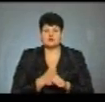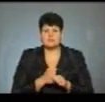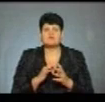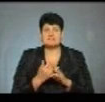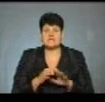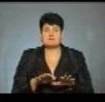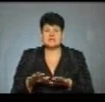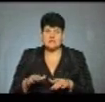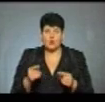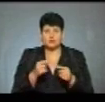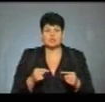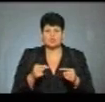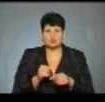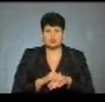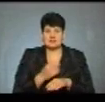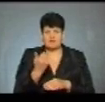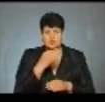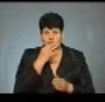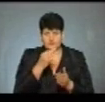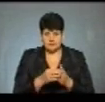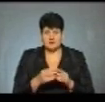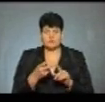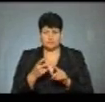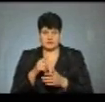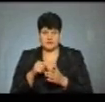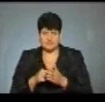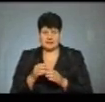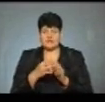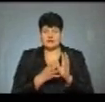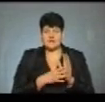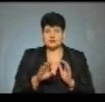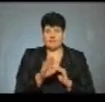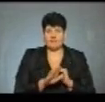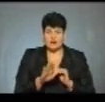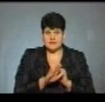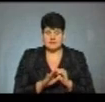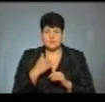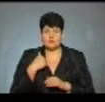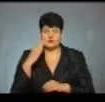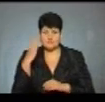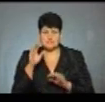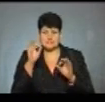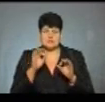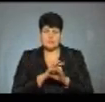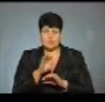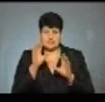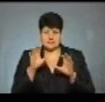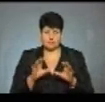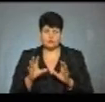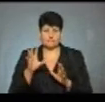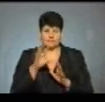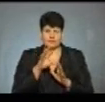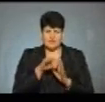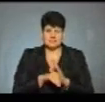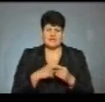сільській місцевості? Конкретизуйте, будь ласка, вашу відповідь. Наступне питання. 19 вересня при голосуванні за проект закону про внесення змін до деяких